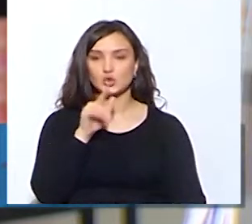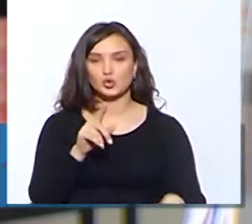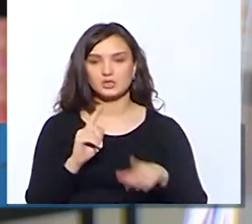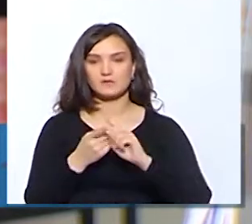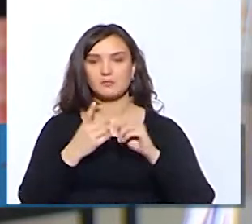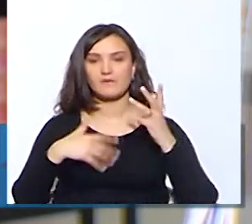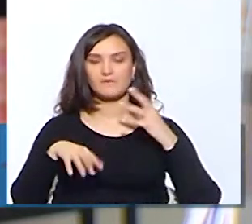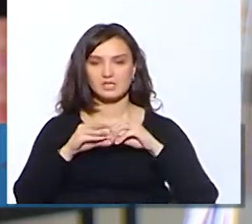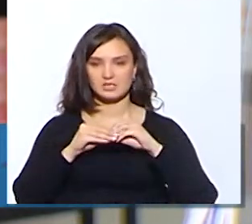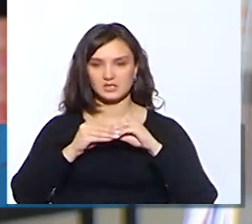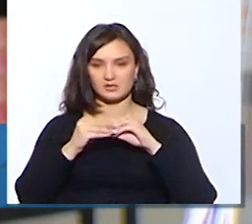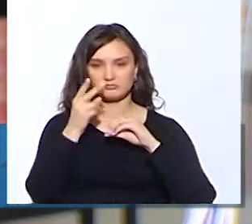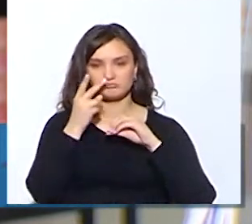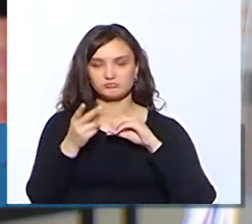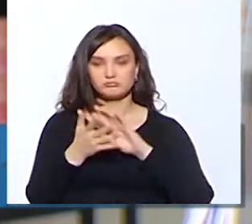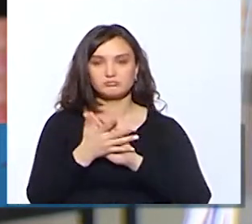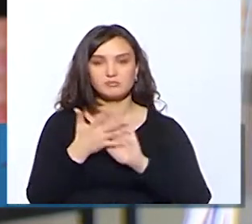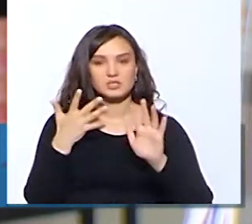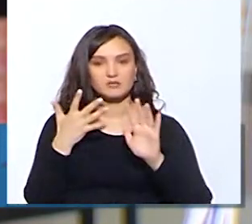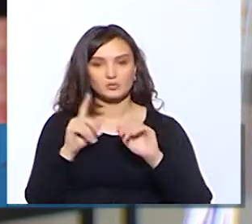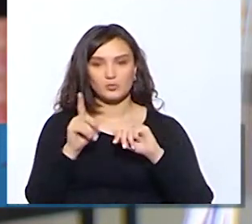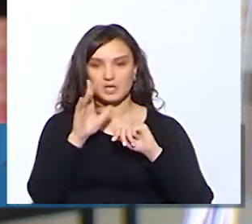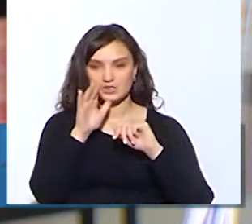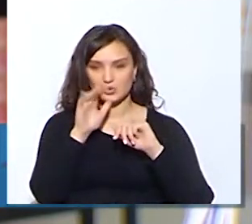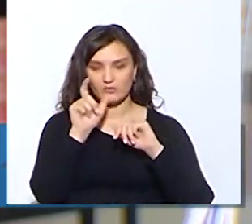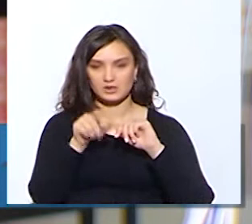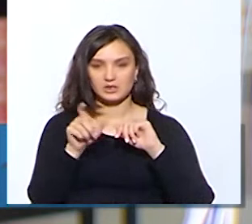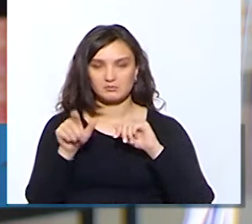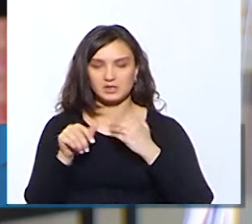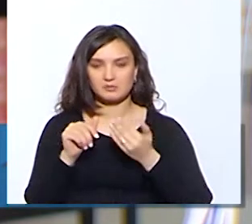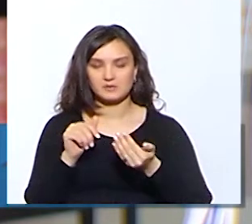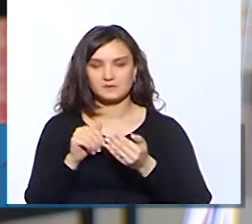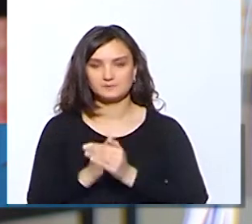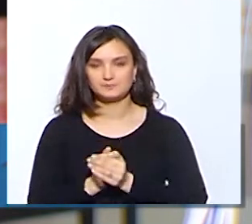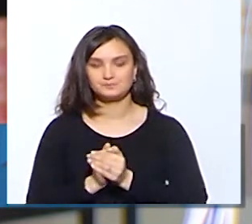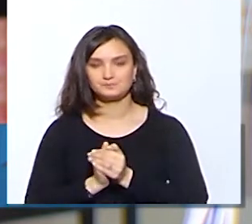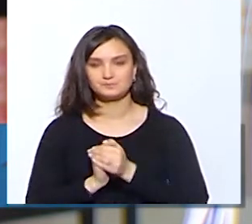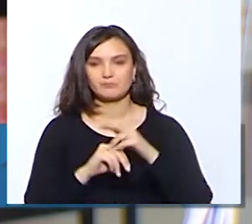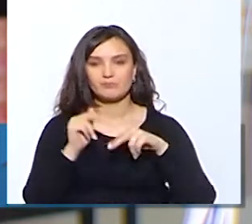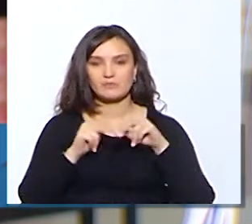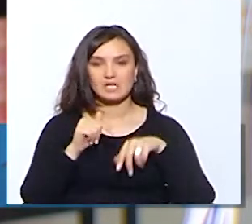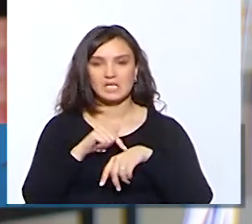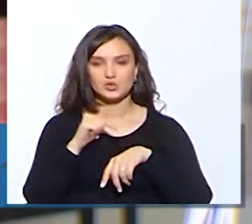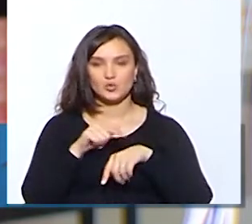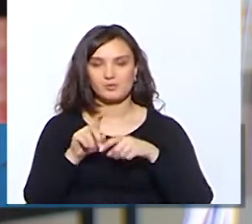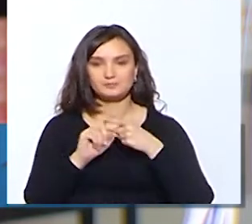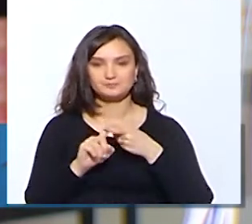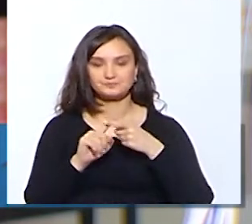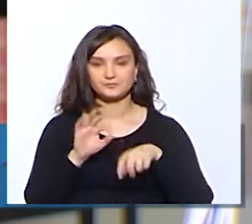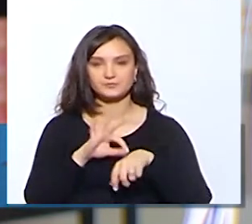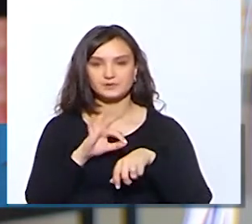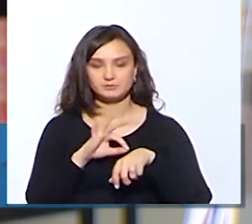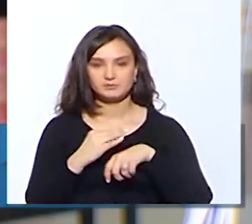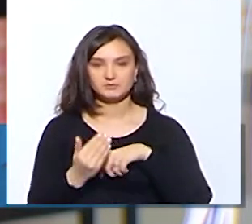რასაკვირველია, ყველაზე თვალში საცემი გახლავთ ის, რომ ასაკოვანი ადამიანების განწყობა ინფექციური დაავადებების